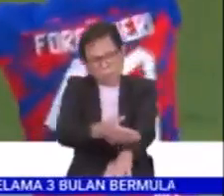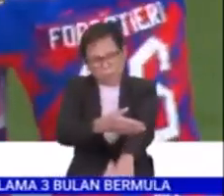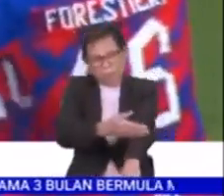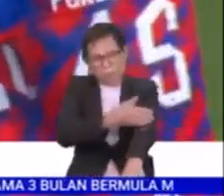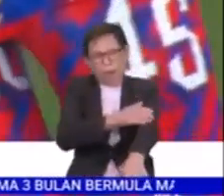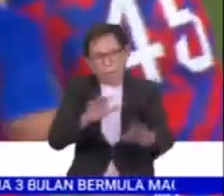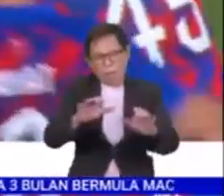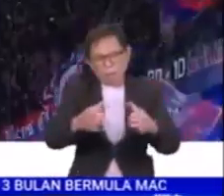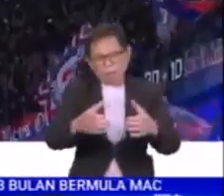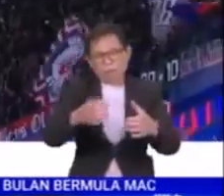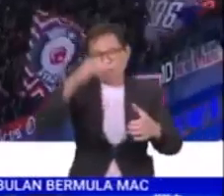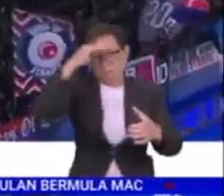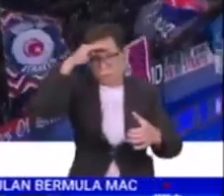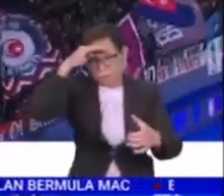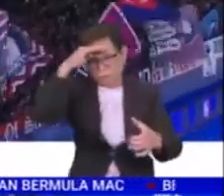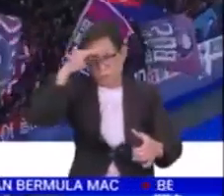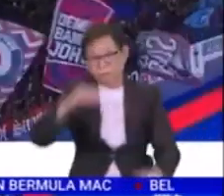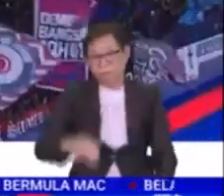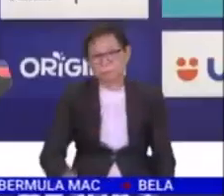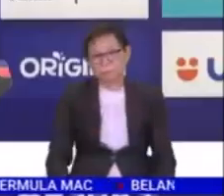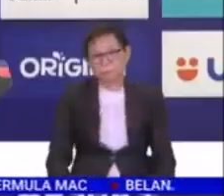diperbaiki pasukan.